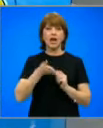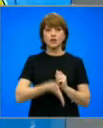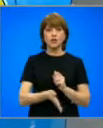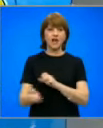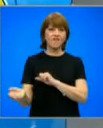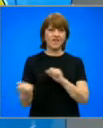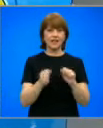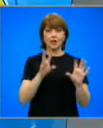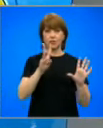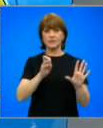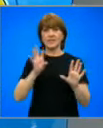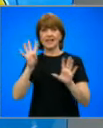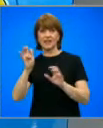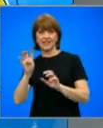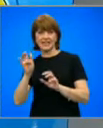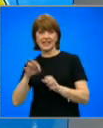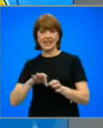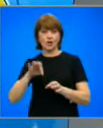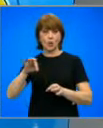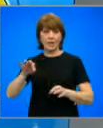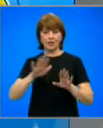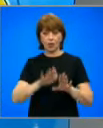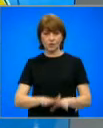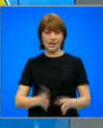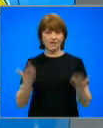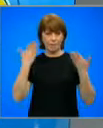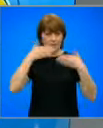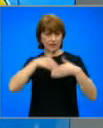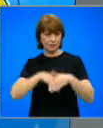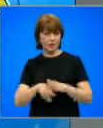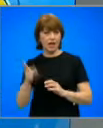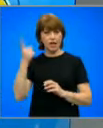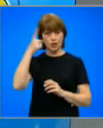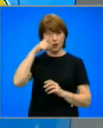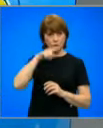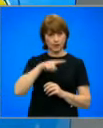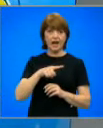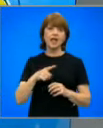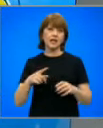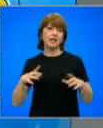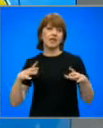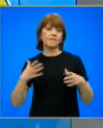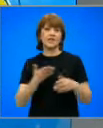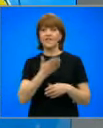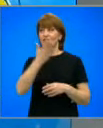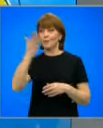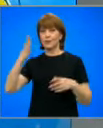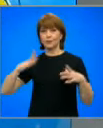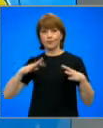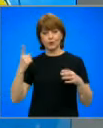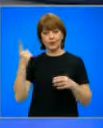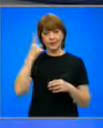над 80-90 км в час остава в сила и през нощта, както и утре, за времето през почивните дни, след минути в